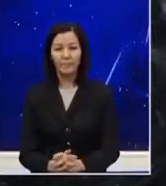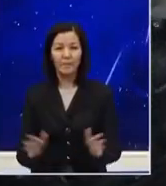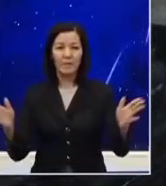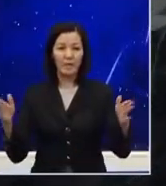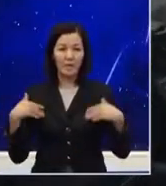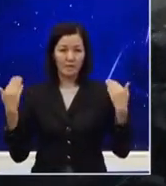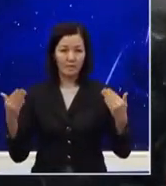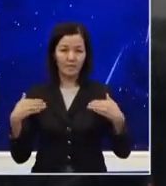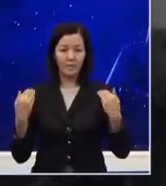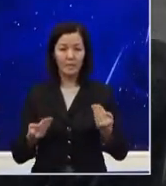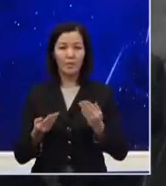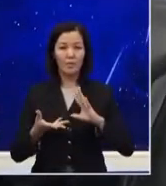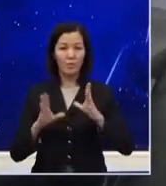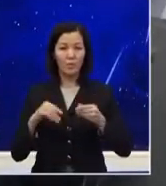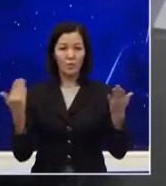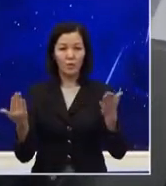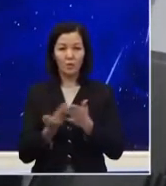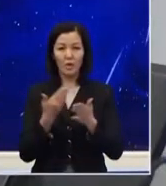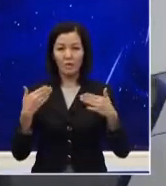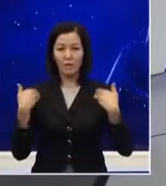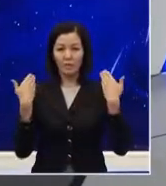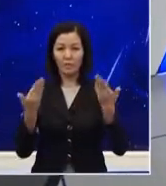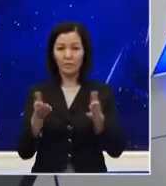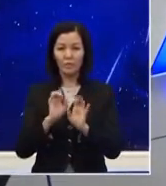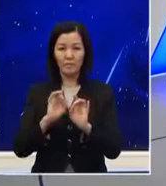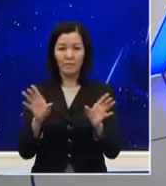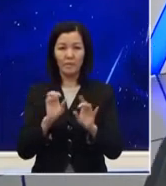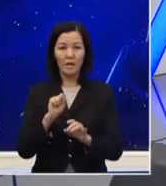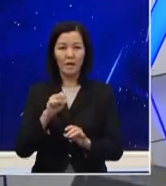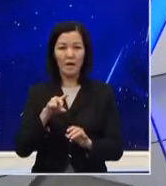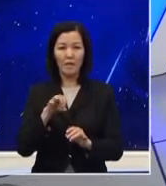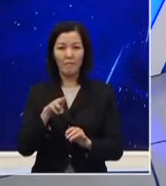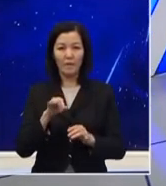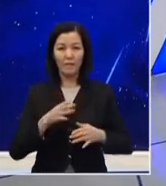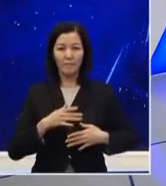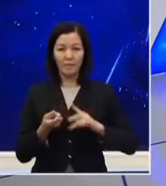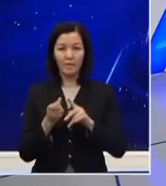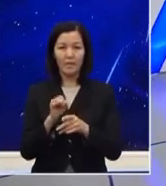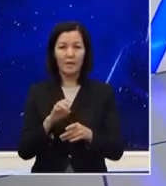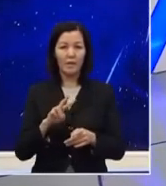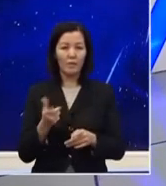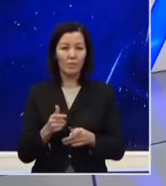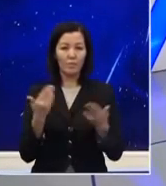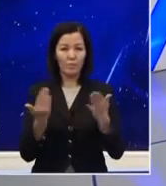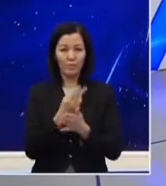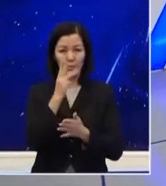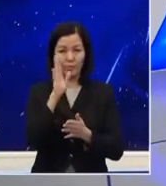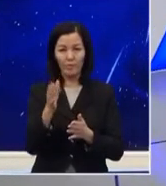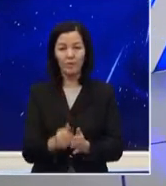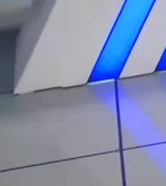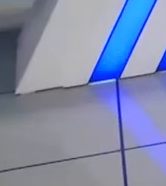Ассаламу алейкум, қадірменді көрермен, тікелей эфирде қорытынды жаңалықтар, студияда Алмат Хамид, сурдо аудармада Айгүл Жұмашқызы. Бүгін